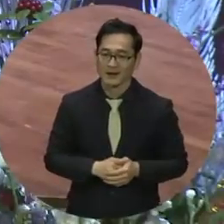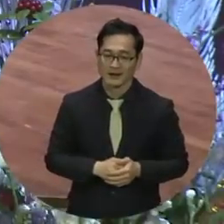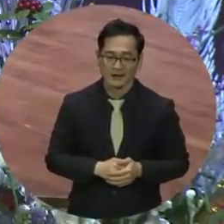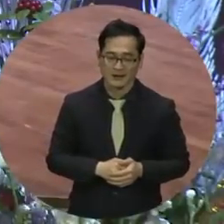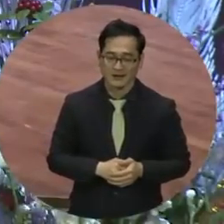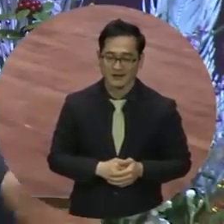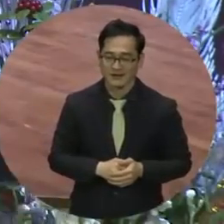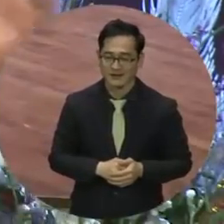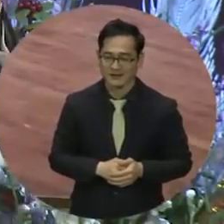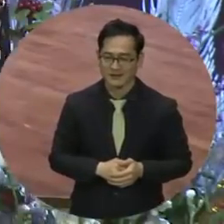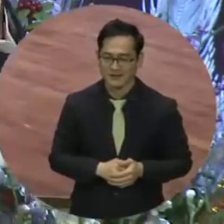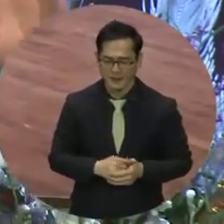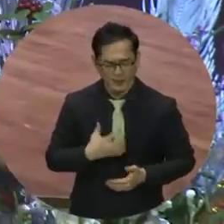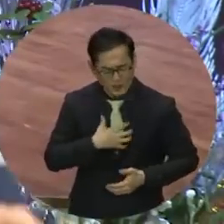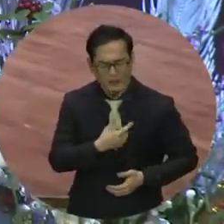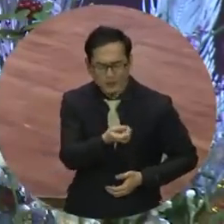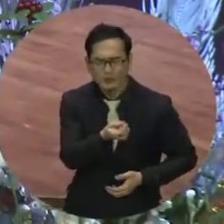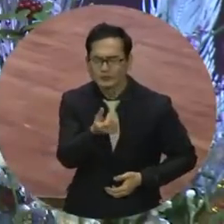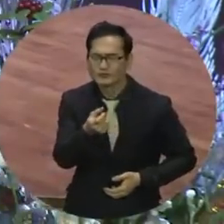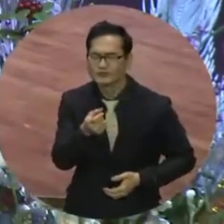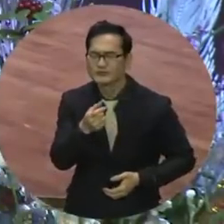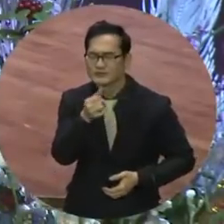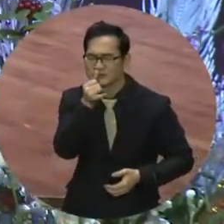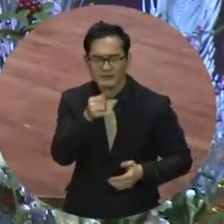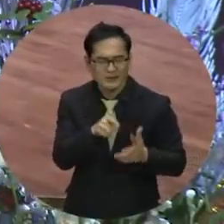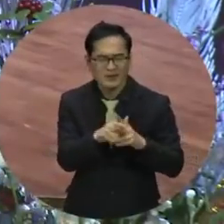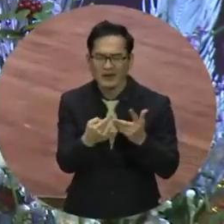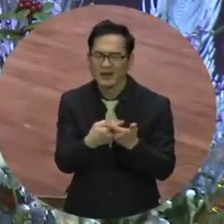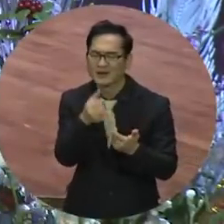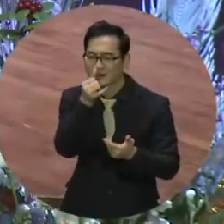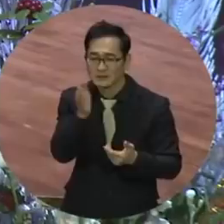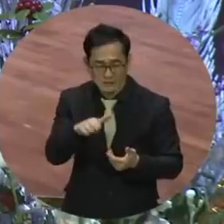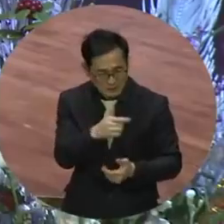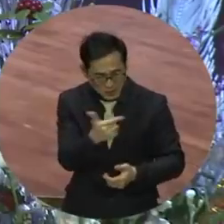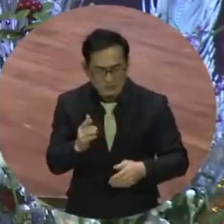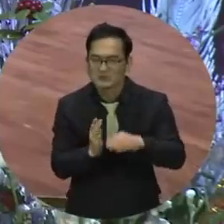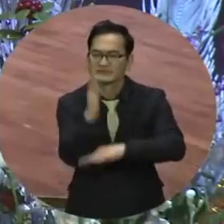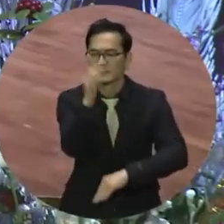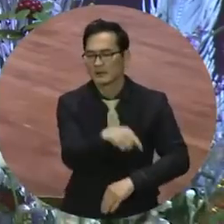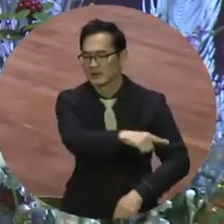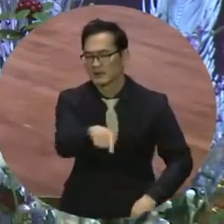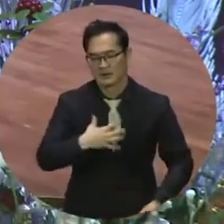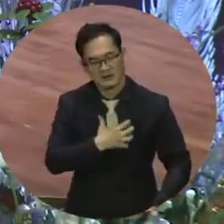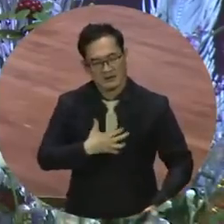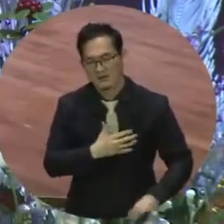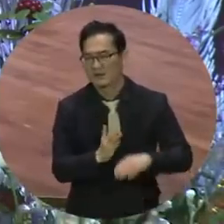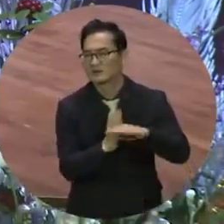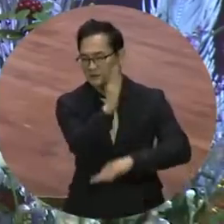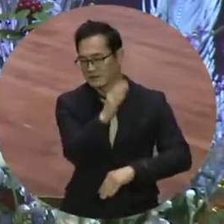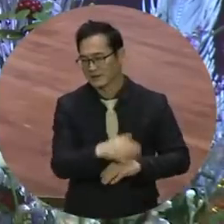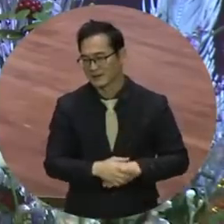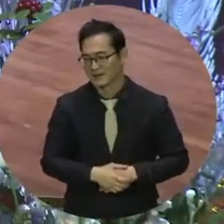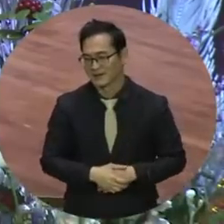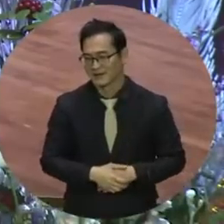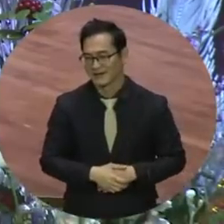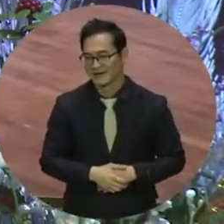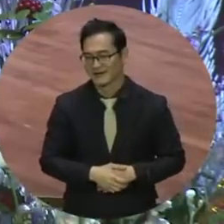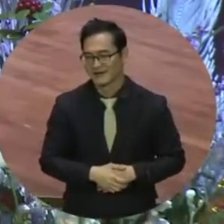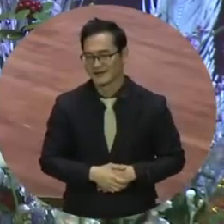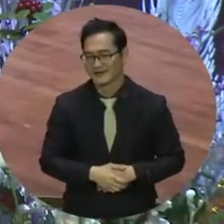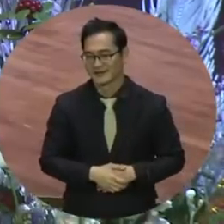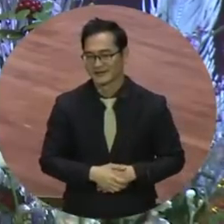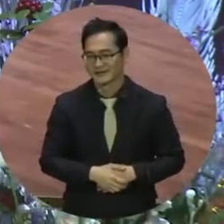없겠어요. 전혀 염려 근심 안 해요. 그런 사람 한 명도 없어요.